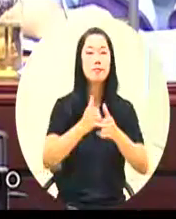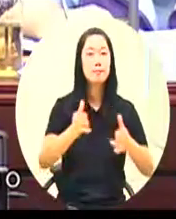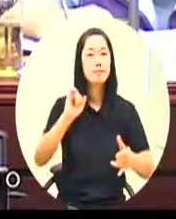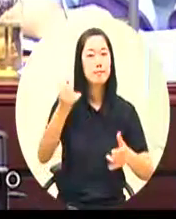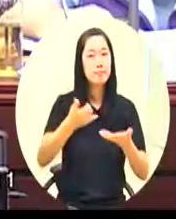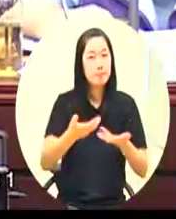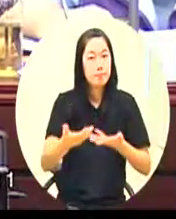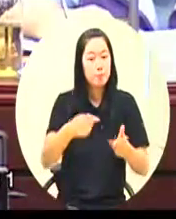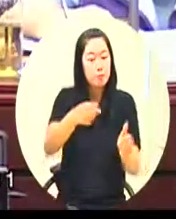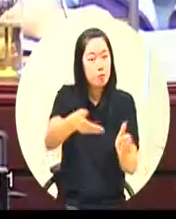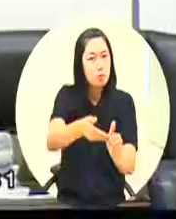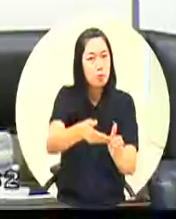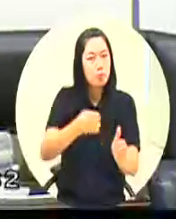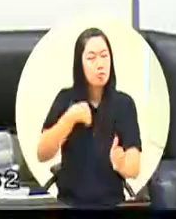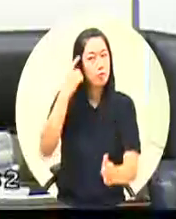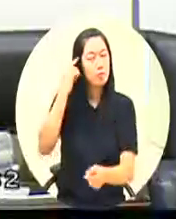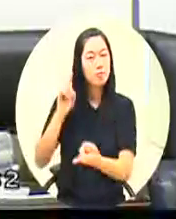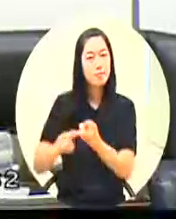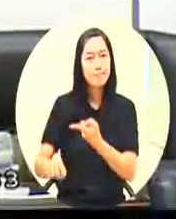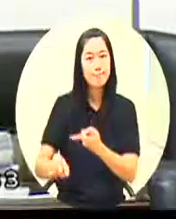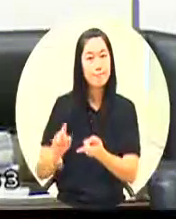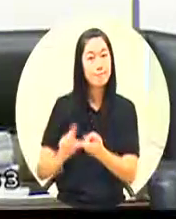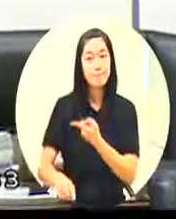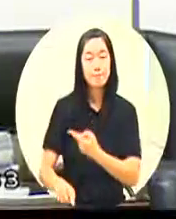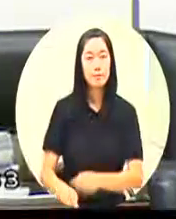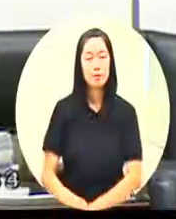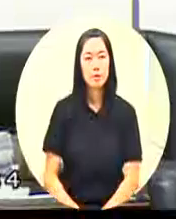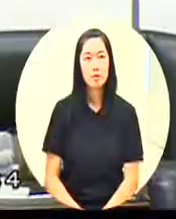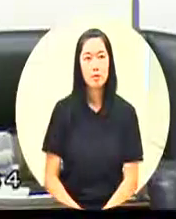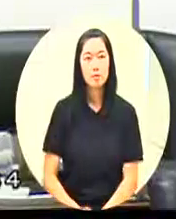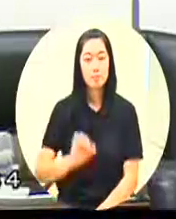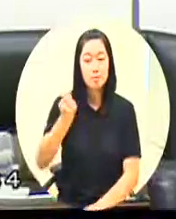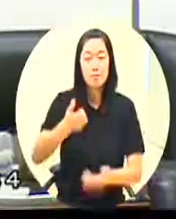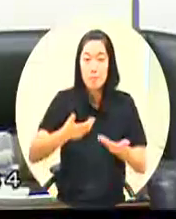务教育，我看不对。对啊，义务